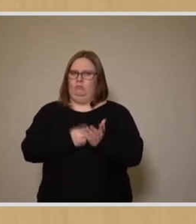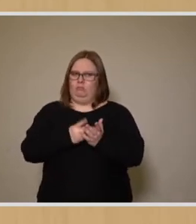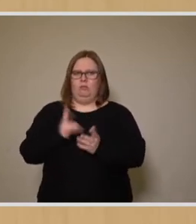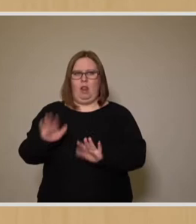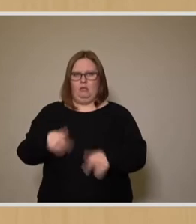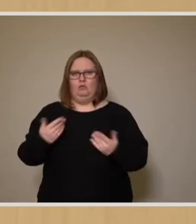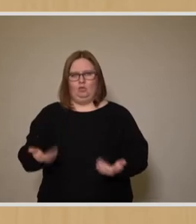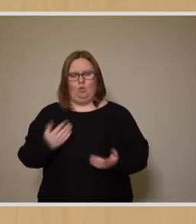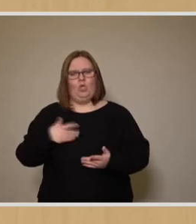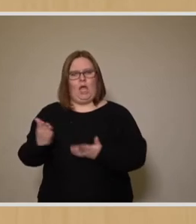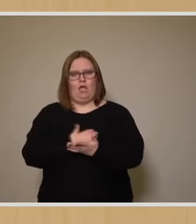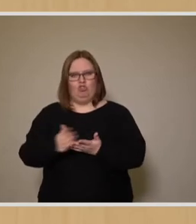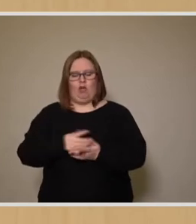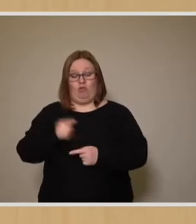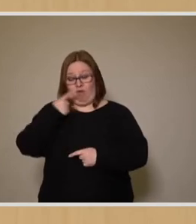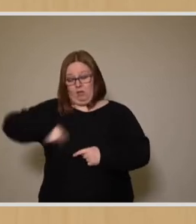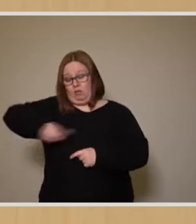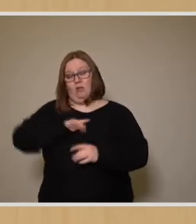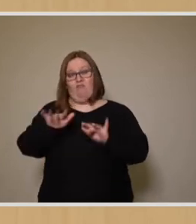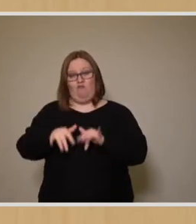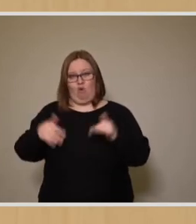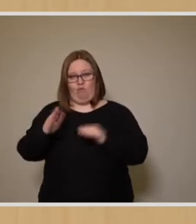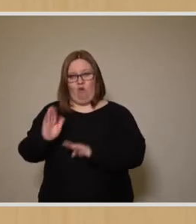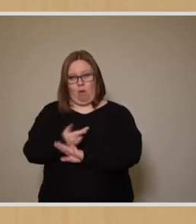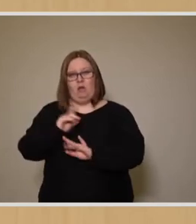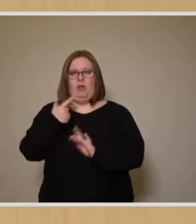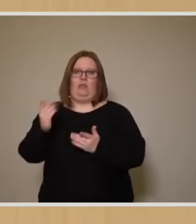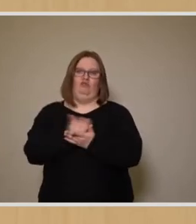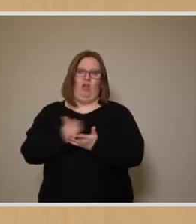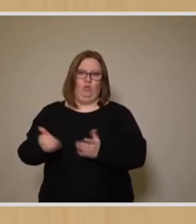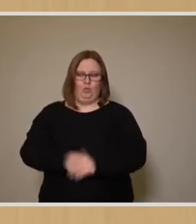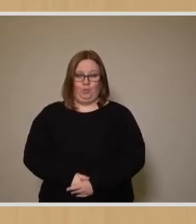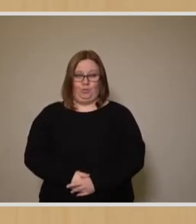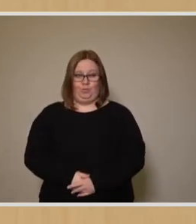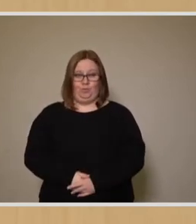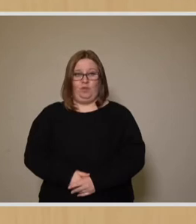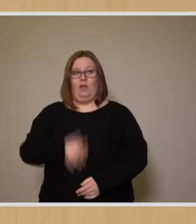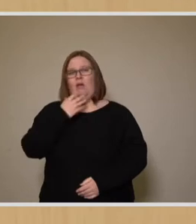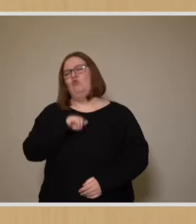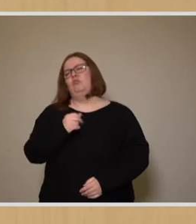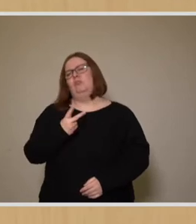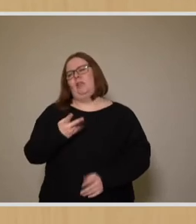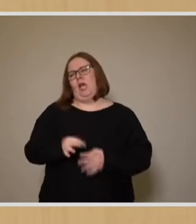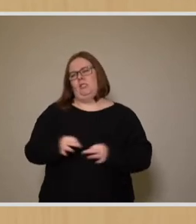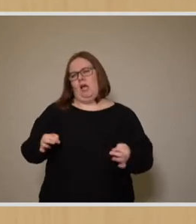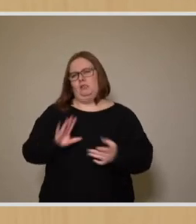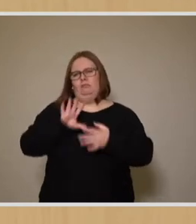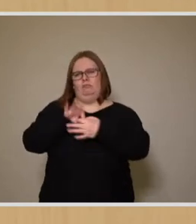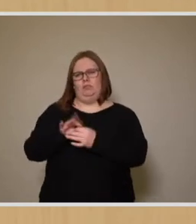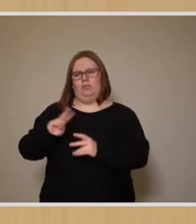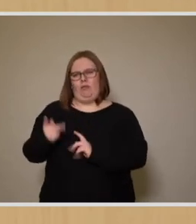dort steht, dass eben die Entscheidung erst nach dem Forum getroffen werden kann. Ich möchte noch zwei, drei Sätze zu dem zweiten